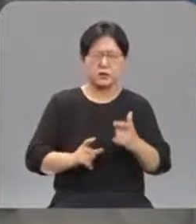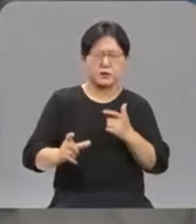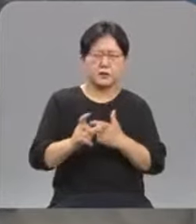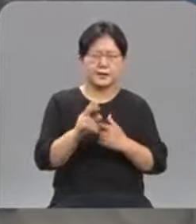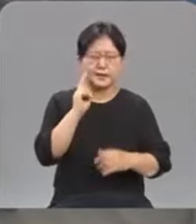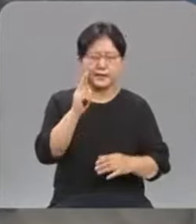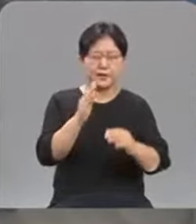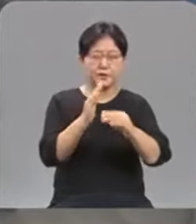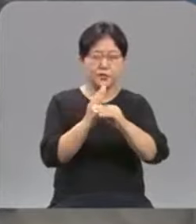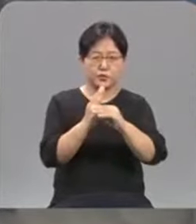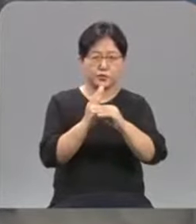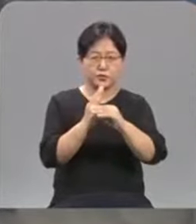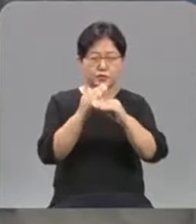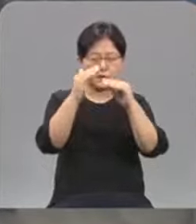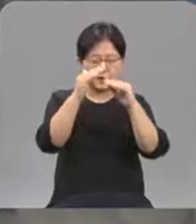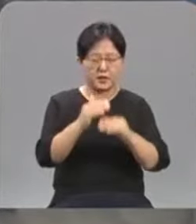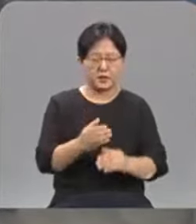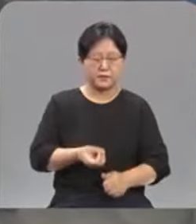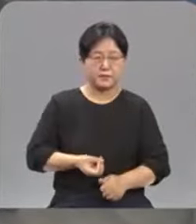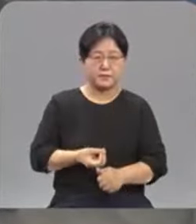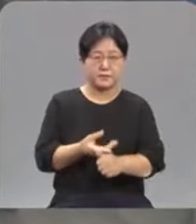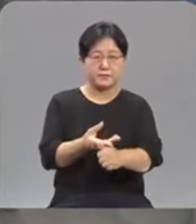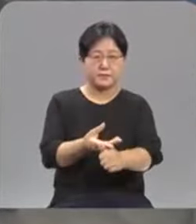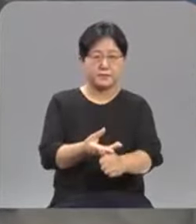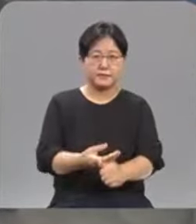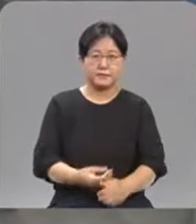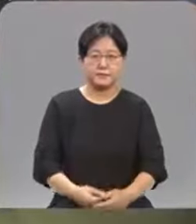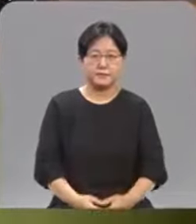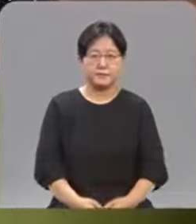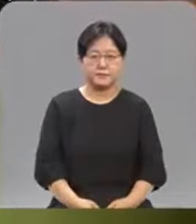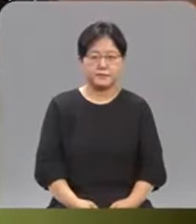깊어지고 있습니다. 백미성 기자입니다.